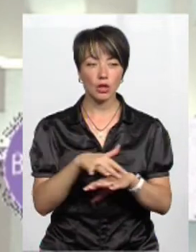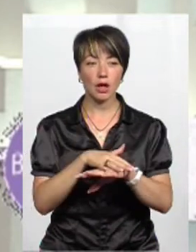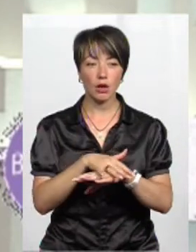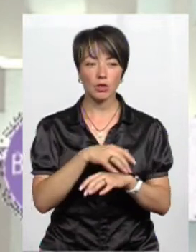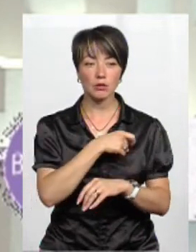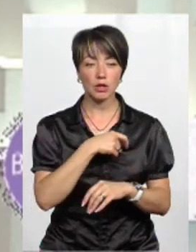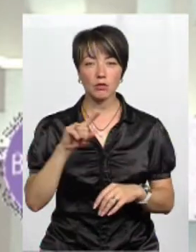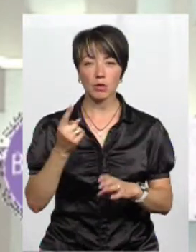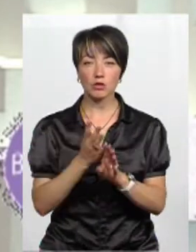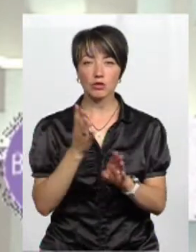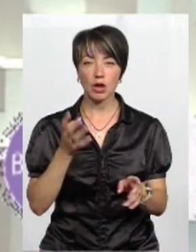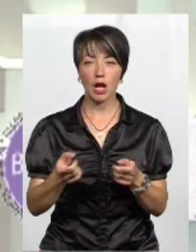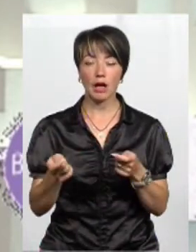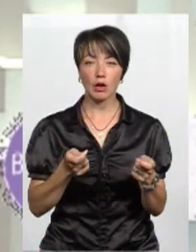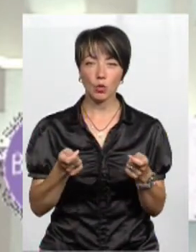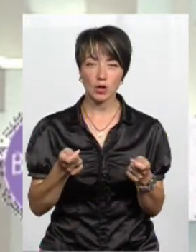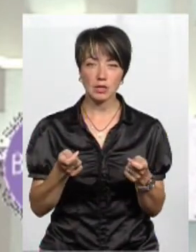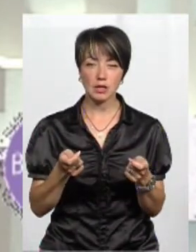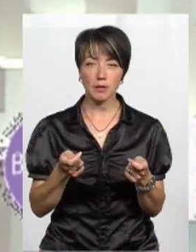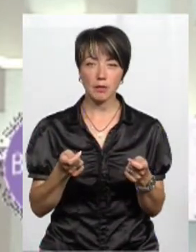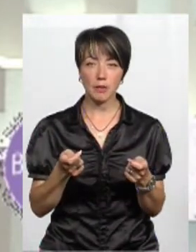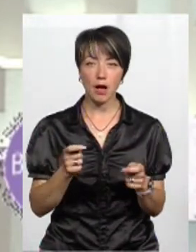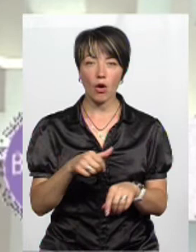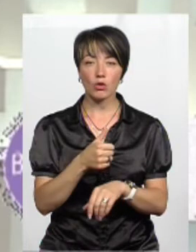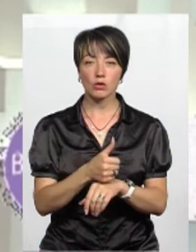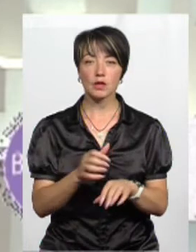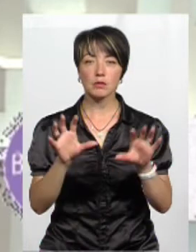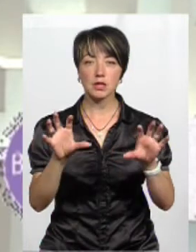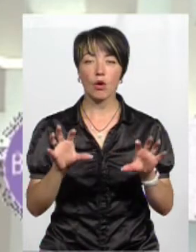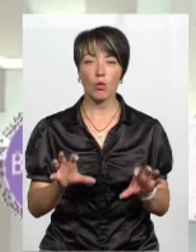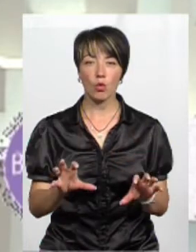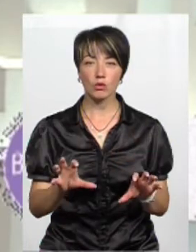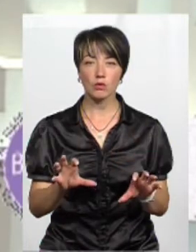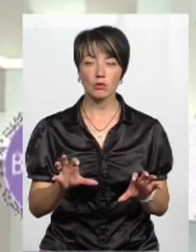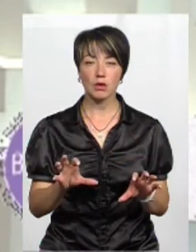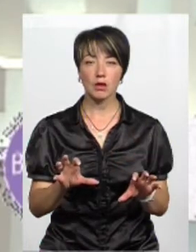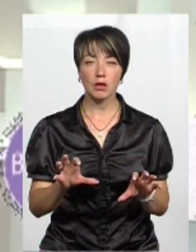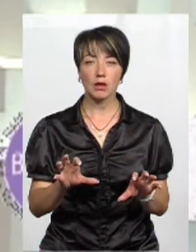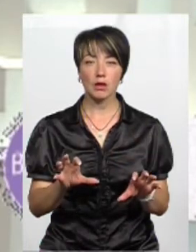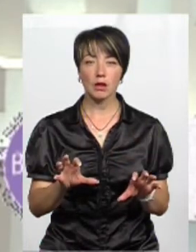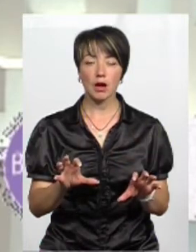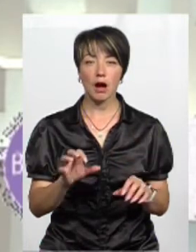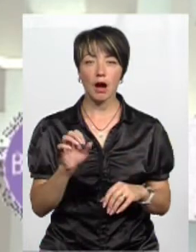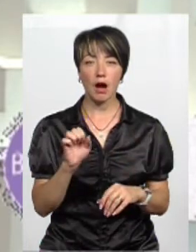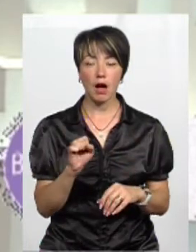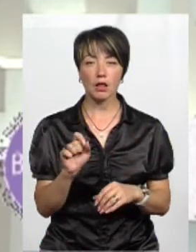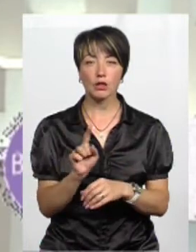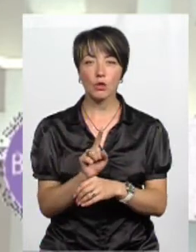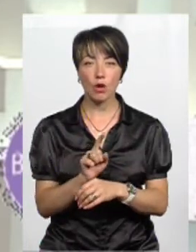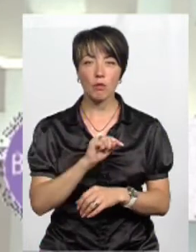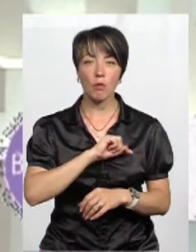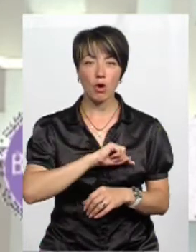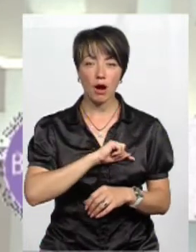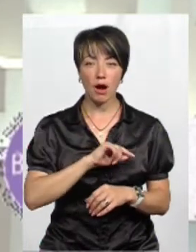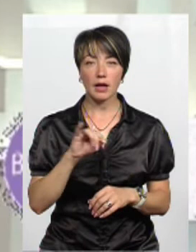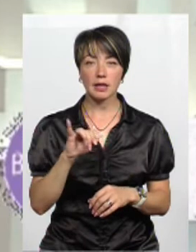народний депутат насамперед керується основним законом, Конституцією, законами, а норми